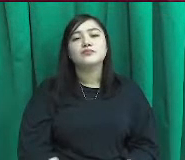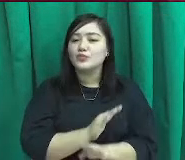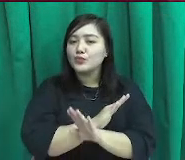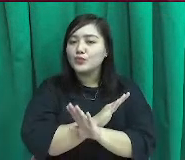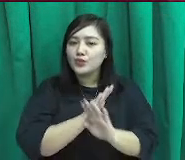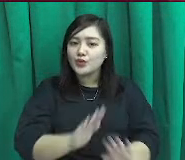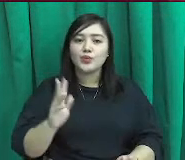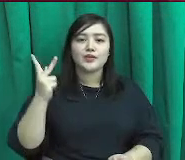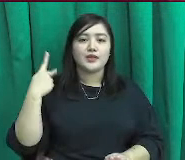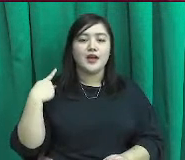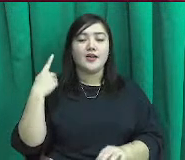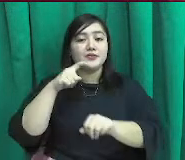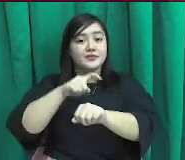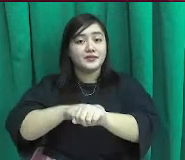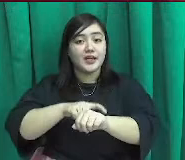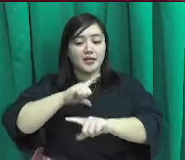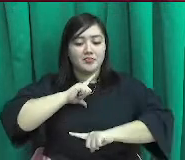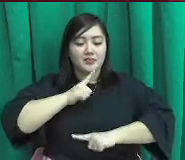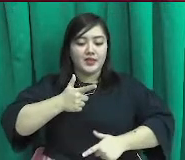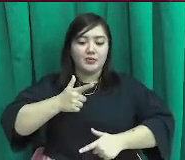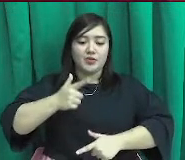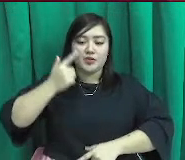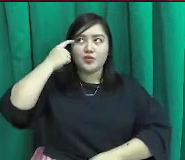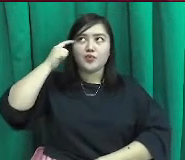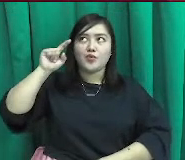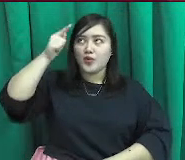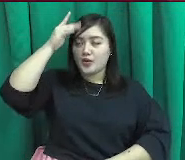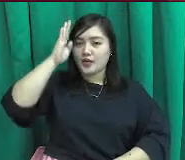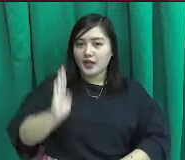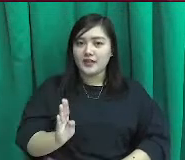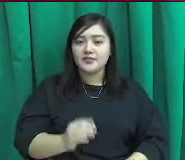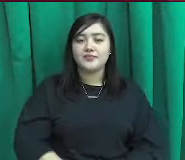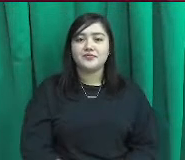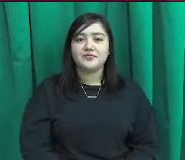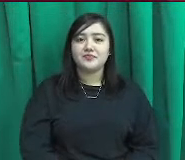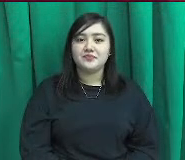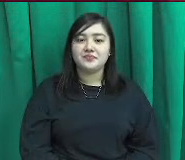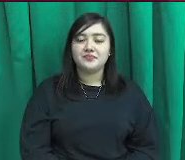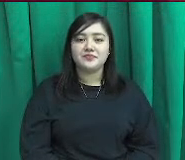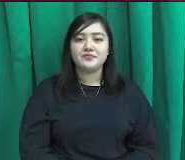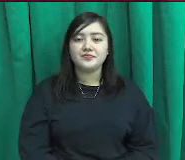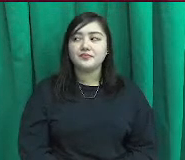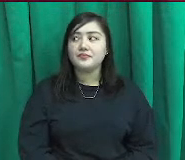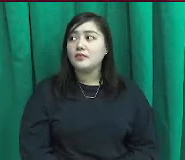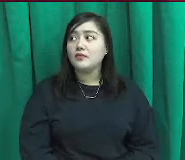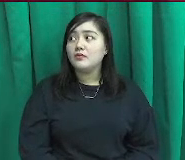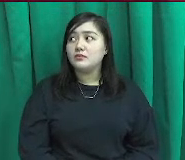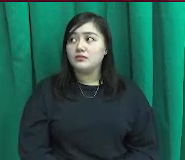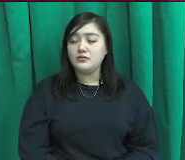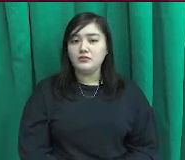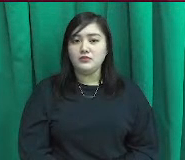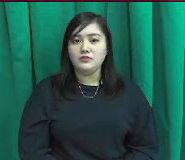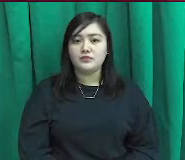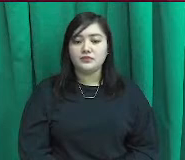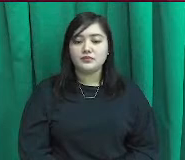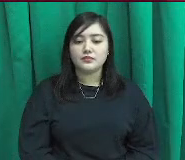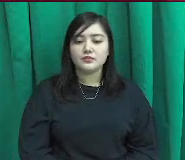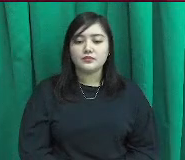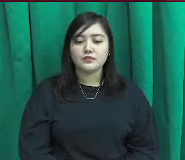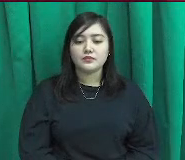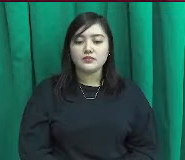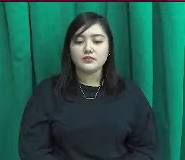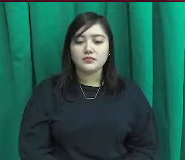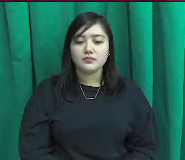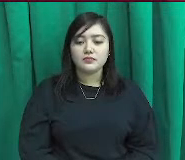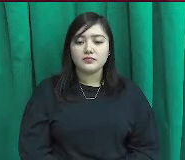bigyan ng timeline ng Diyos. You yeah. see? Alam na Diyos kung kailan. Sabi ko nga sa inyo kanina, mga tatay, mga asawang lalaki, mga leaders of the family.